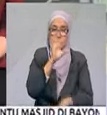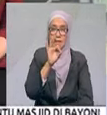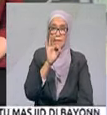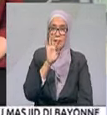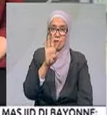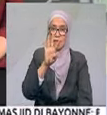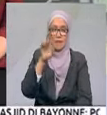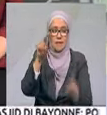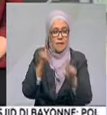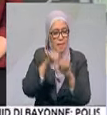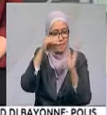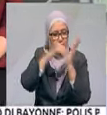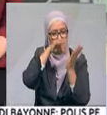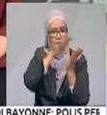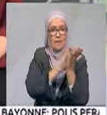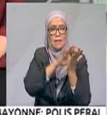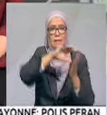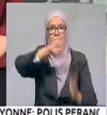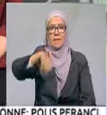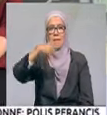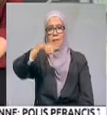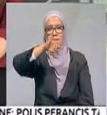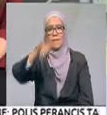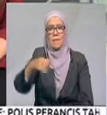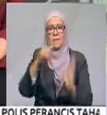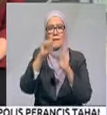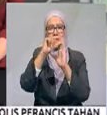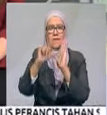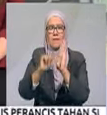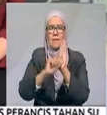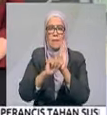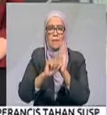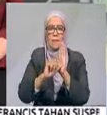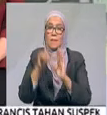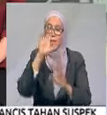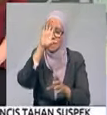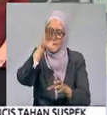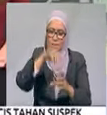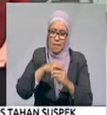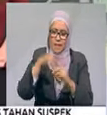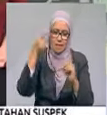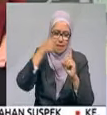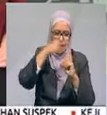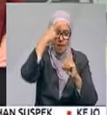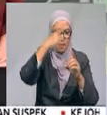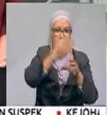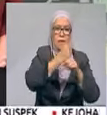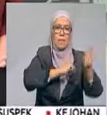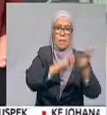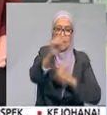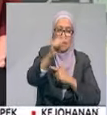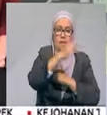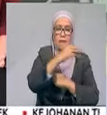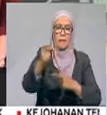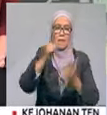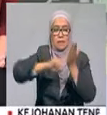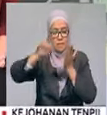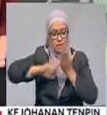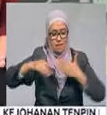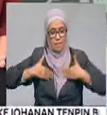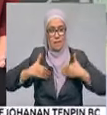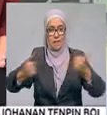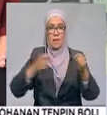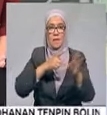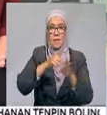seperti termaktub dalam Akta Pengangkutan Jalan 1987. Ini termasuk aspek mendapatkan kelulusan juga pemeriksaan kesihatan daripada